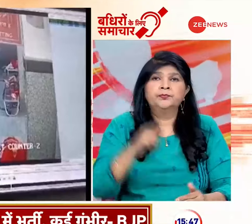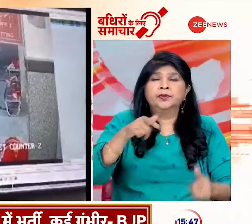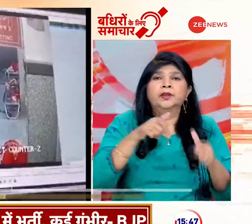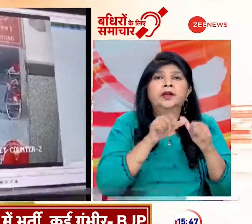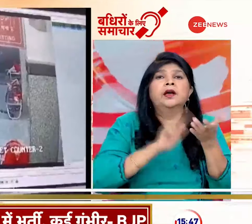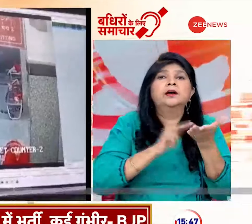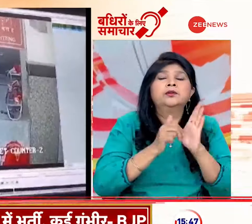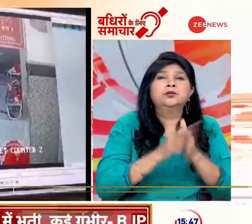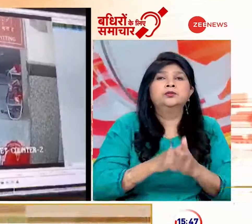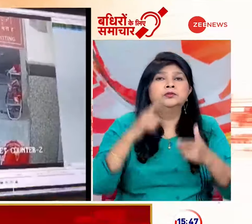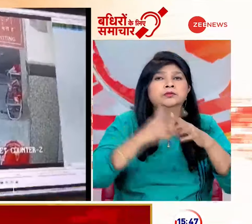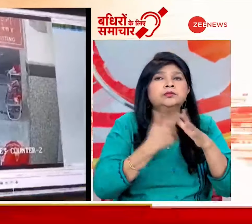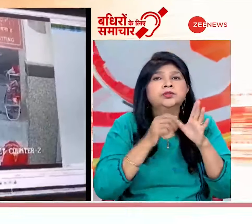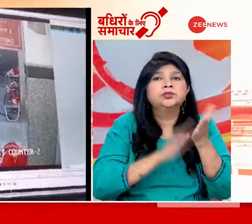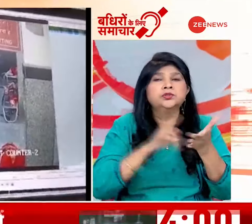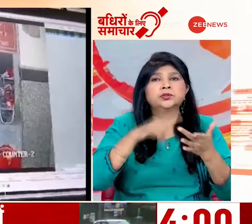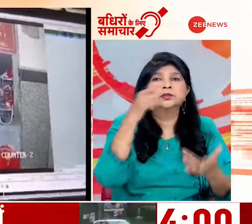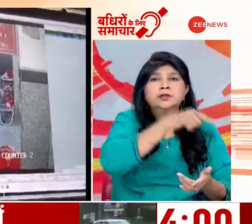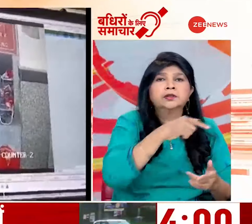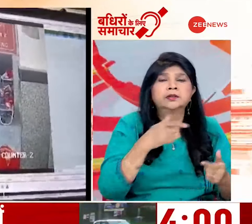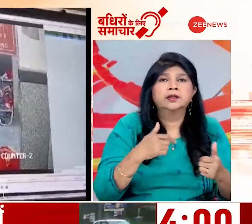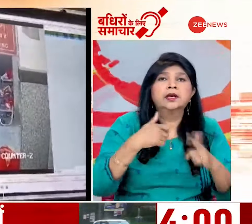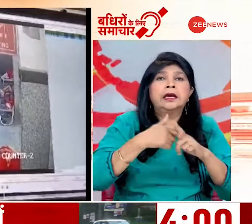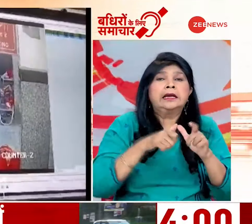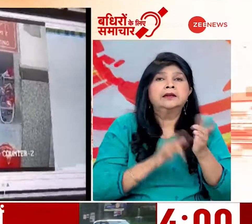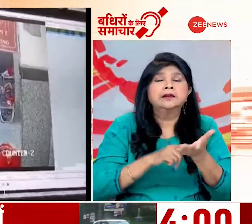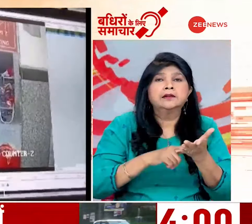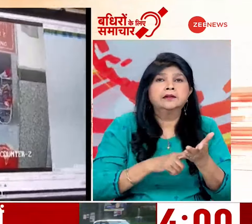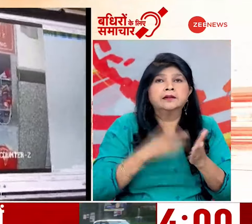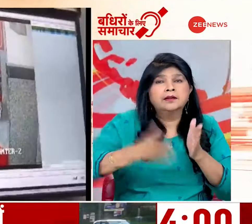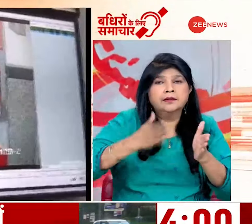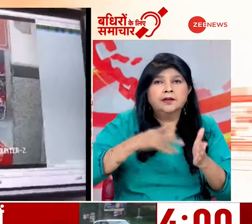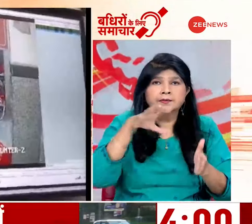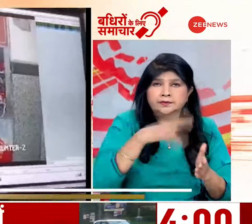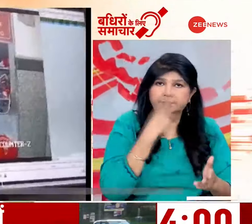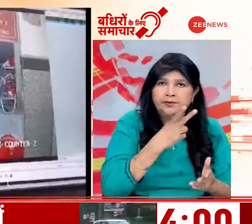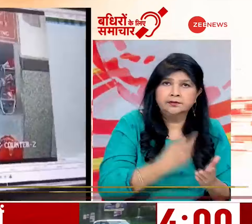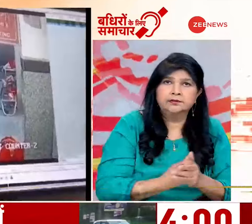सीसीटीवी में लेडी डॉन अन्नू जम्मू के कटरा रेलवे स्टेशन पर दिखी है